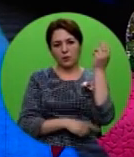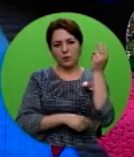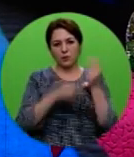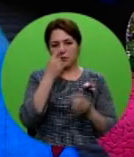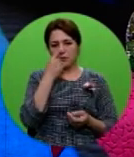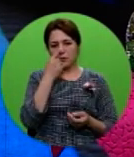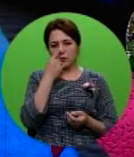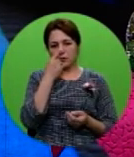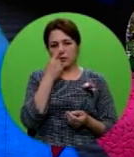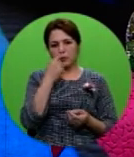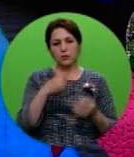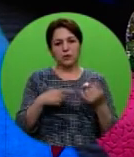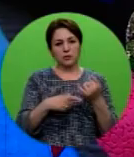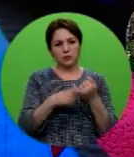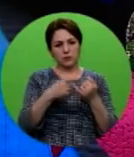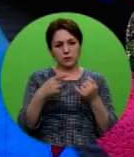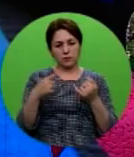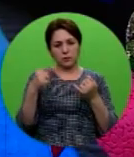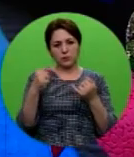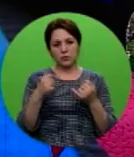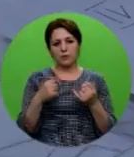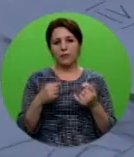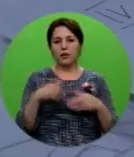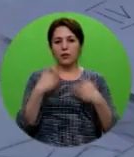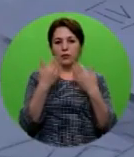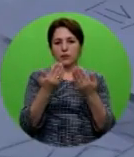прорисовки лепестков данного цветочка,